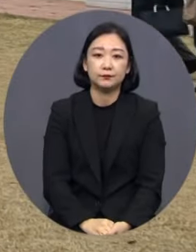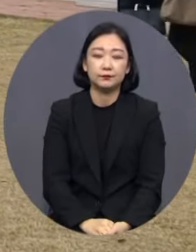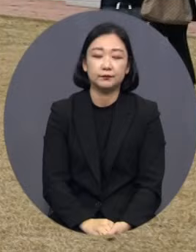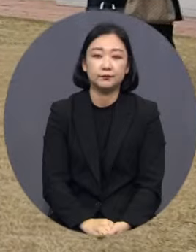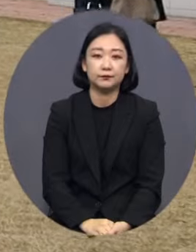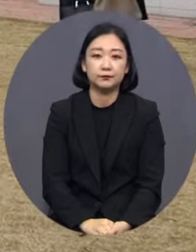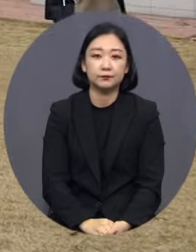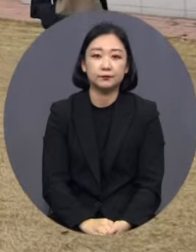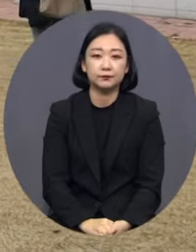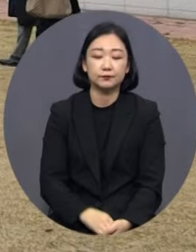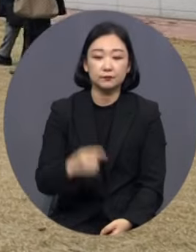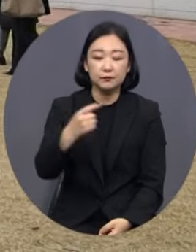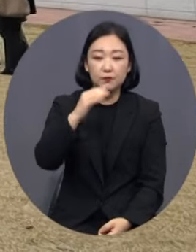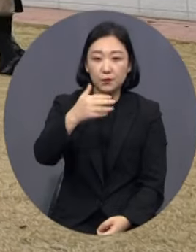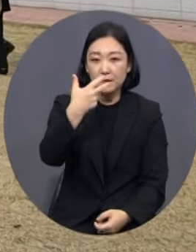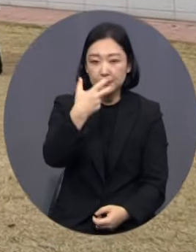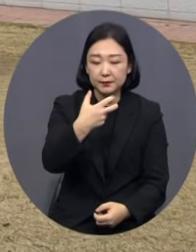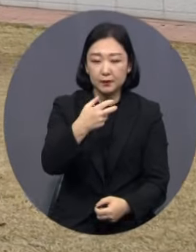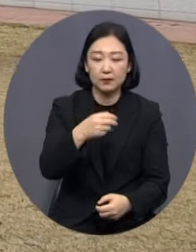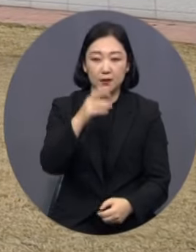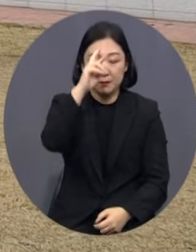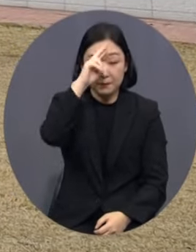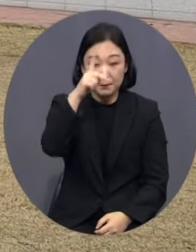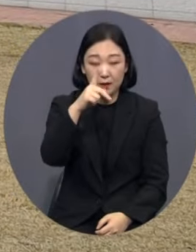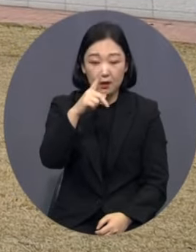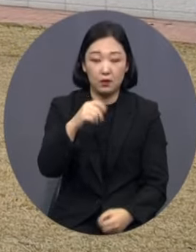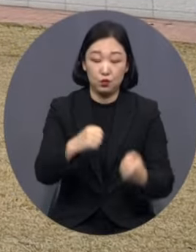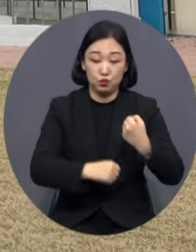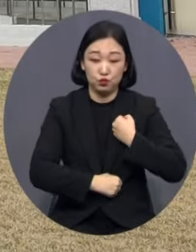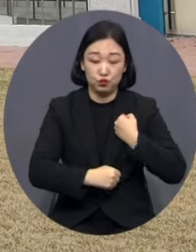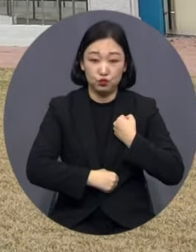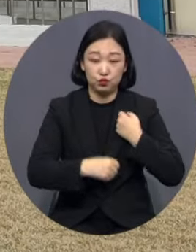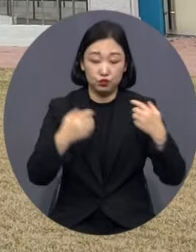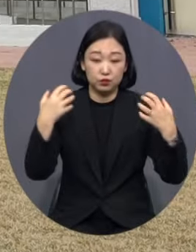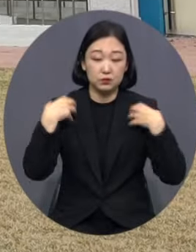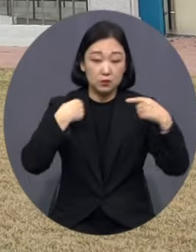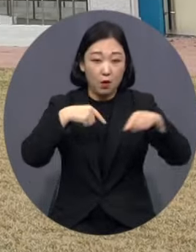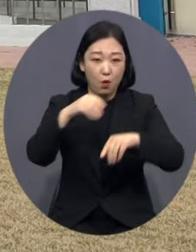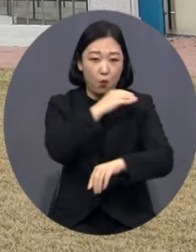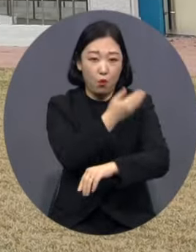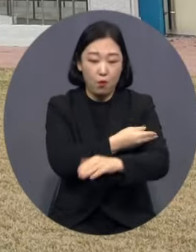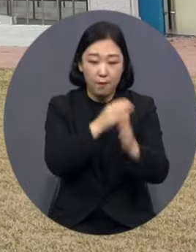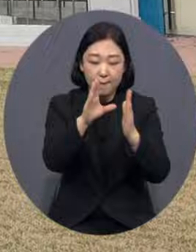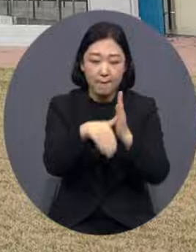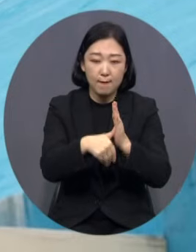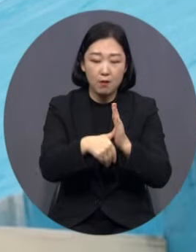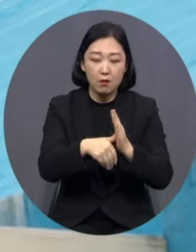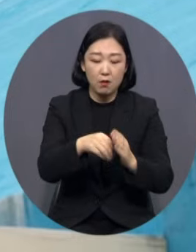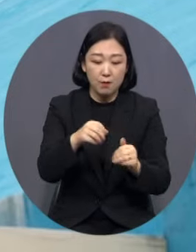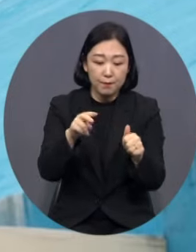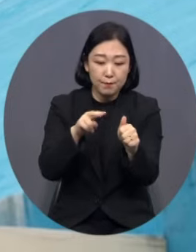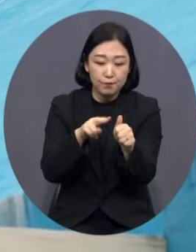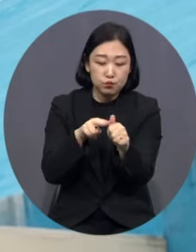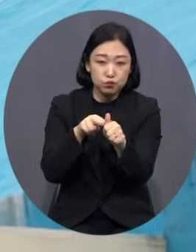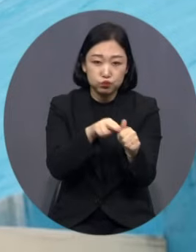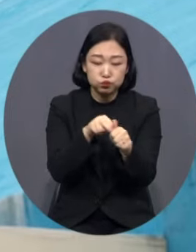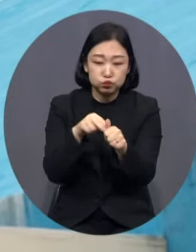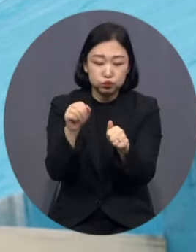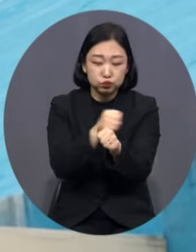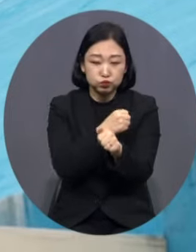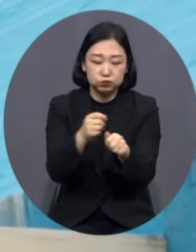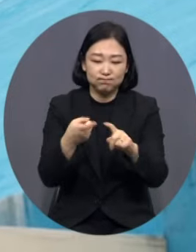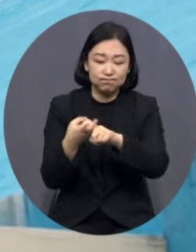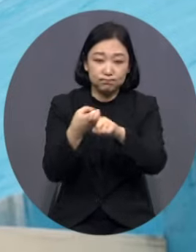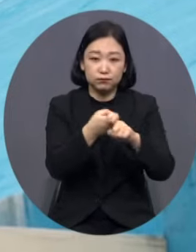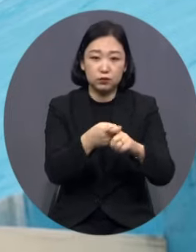기자입니다 1970년 박정 군정 시절 의 간첩 조작 사건에 연루된 제주의 한 중학교